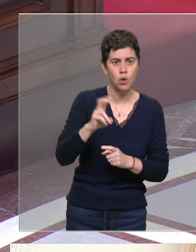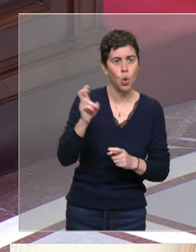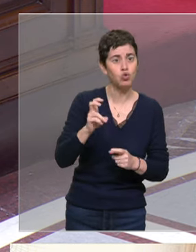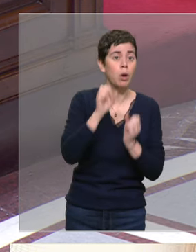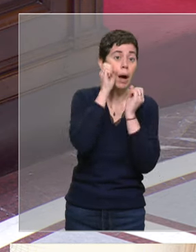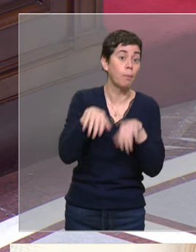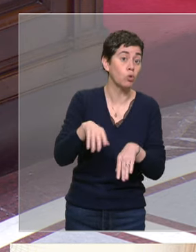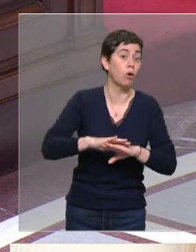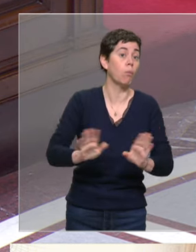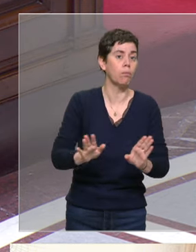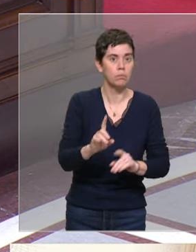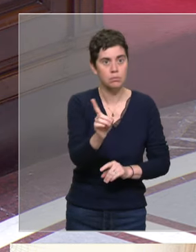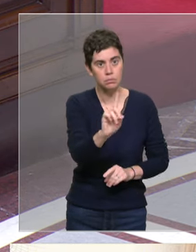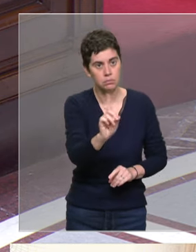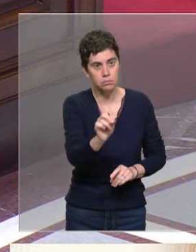plaît,